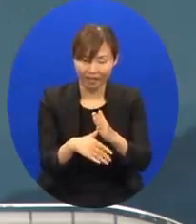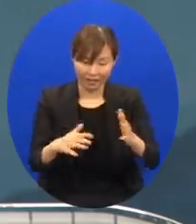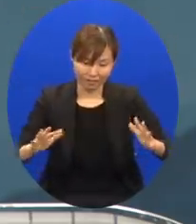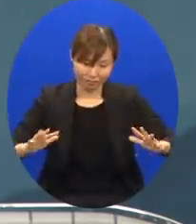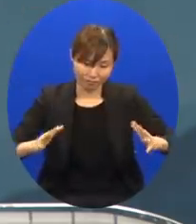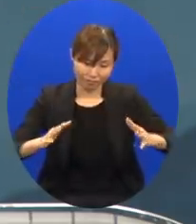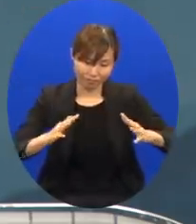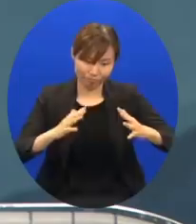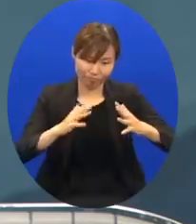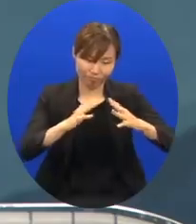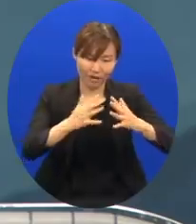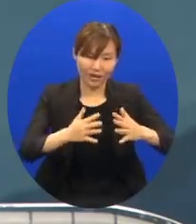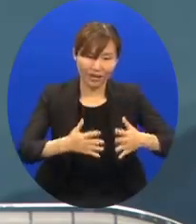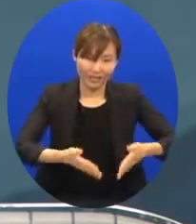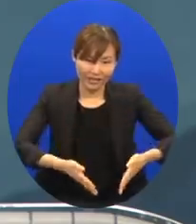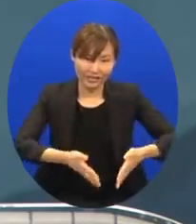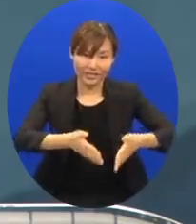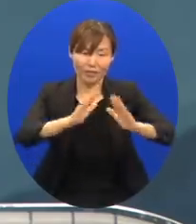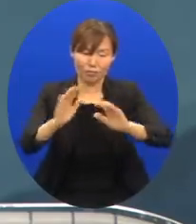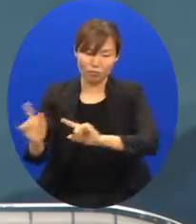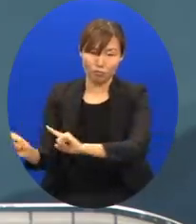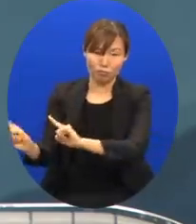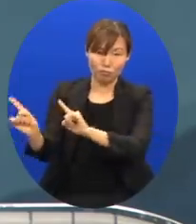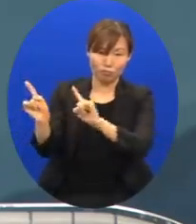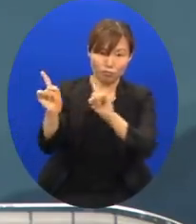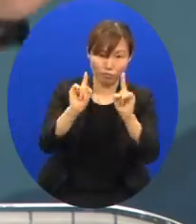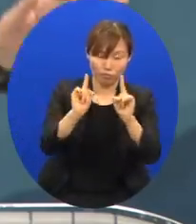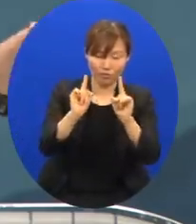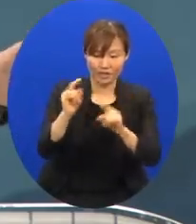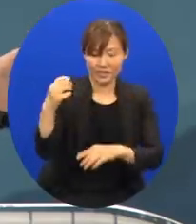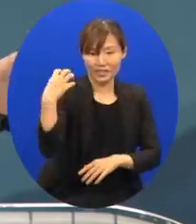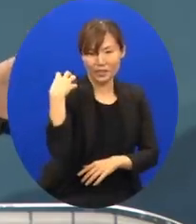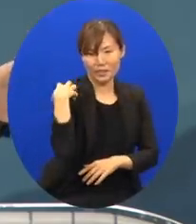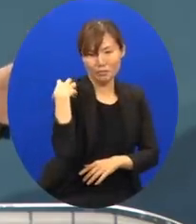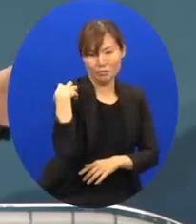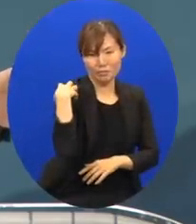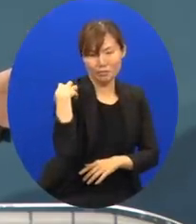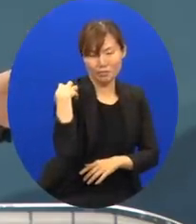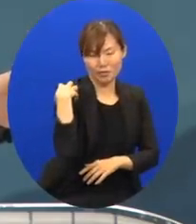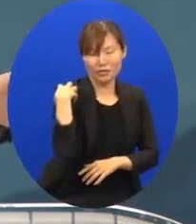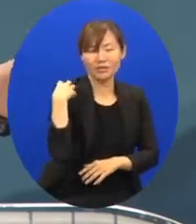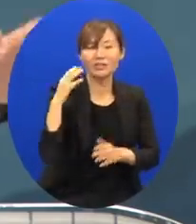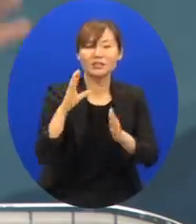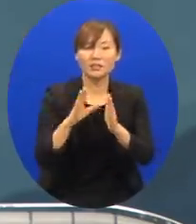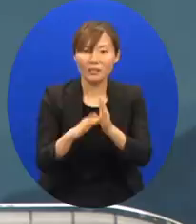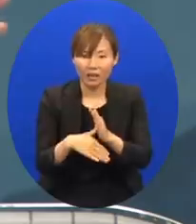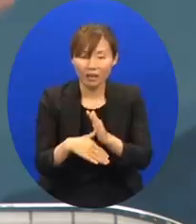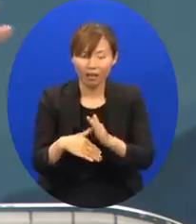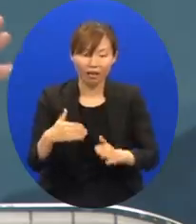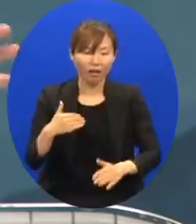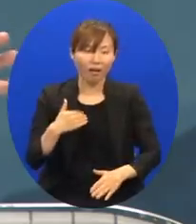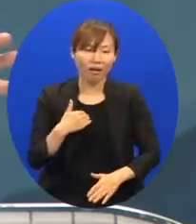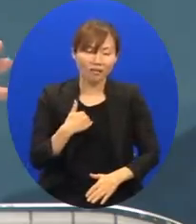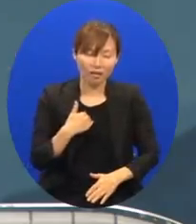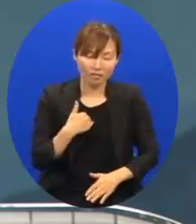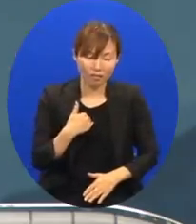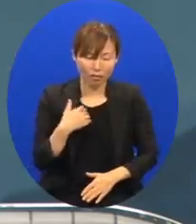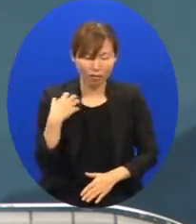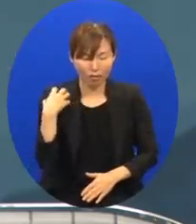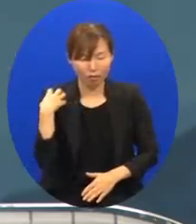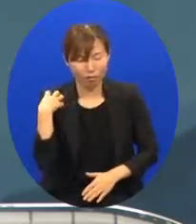교회로 일으키고 부웅 시기라 저에게는 불가능한 일이었어요 이런 내가 할 수 있는 일이